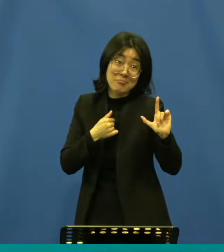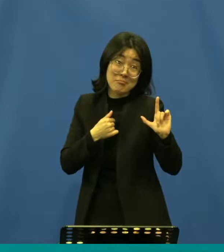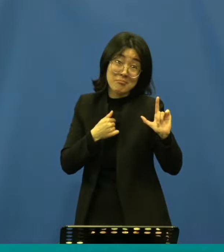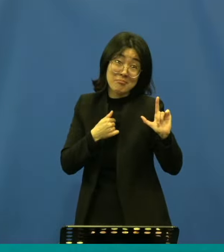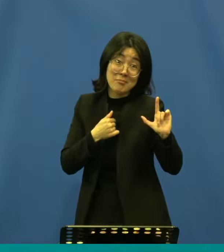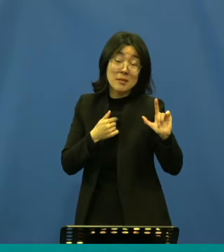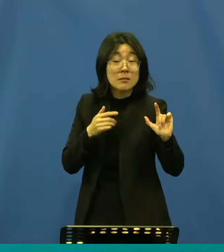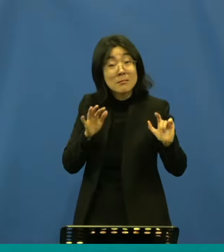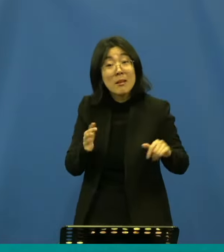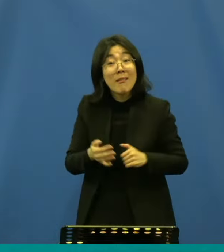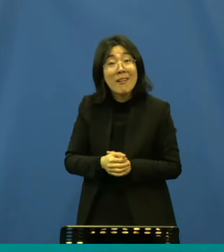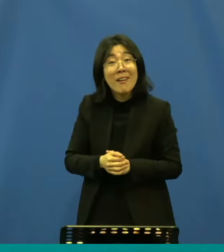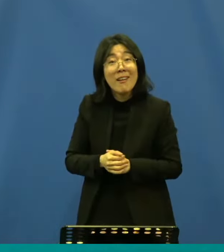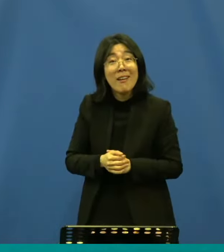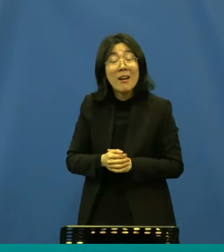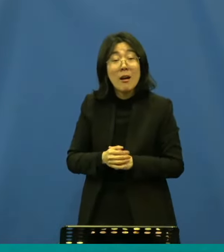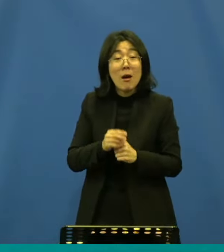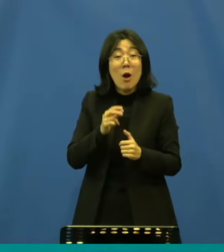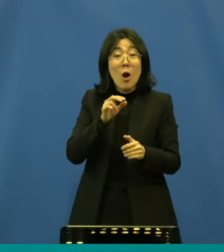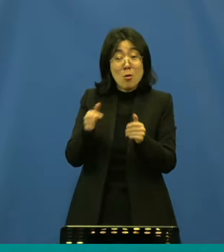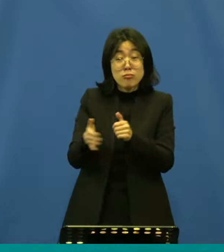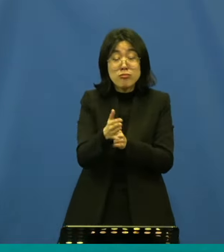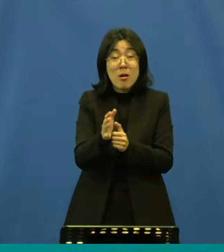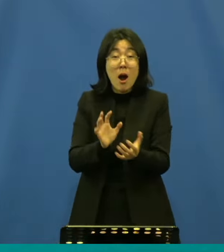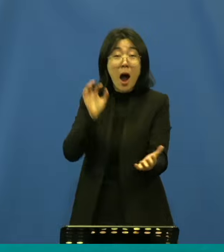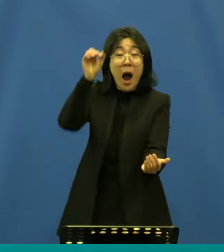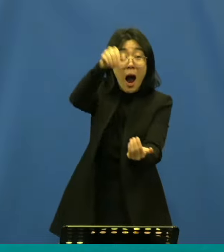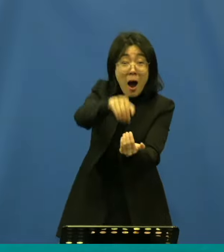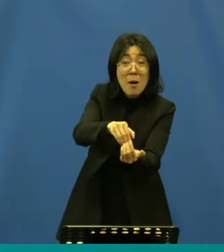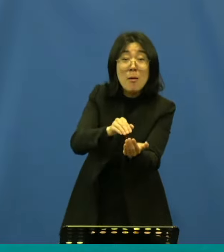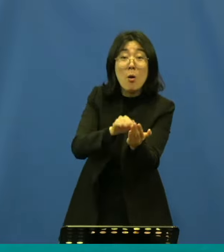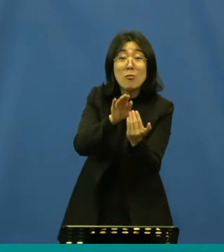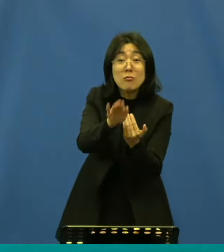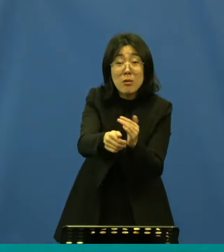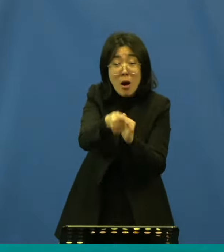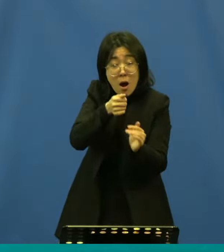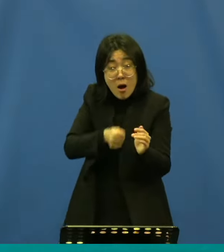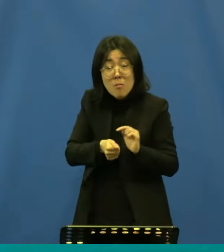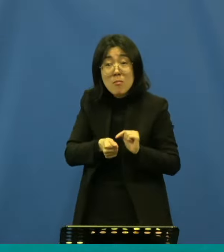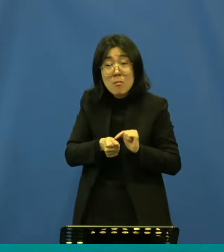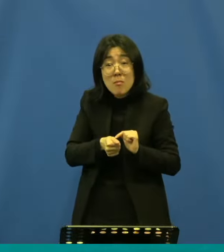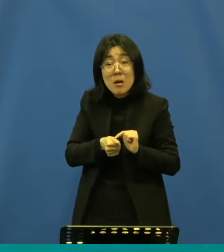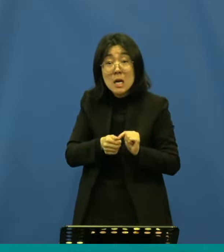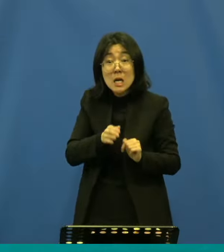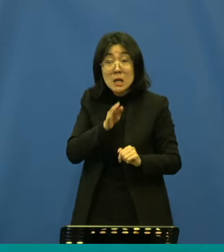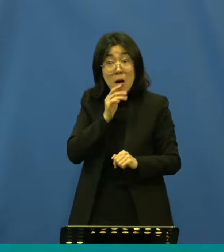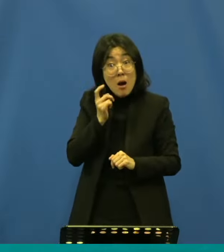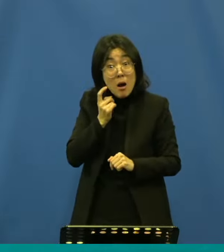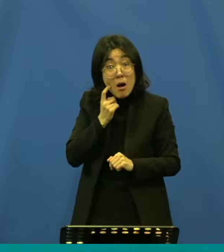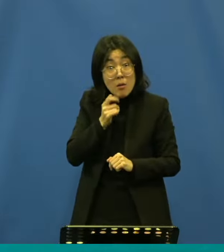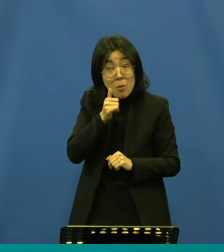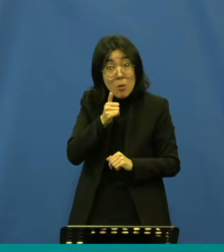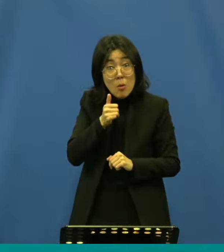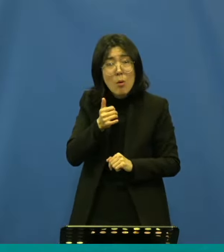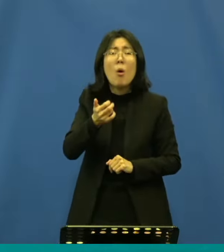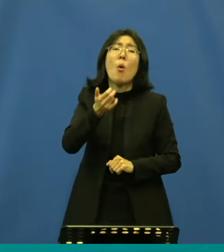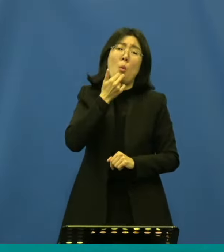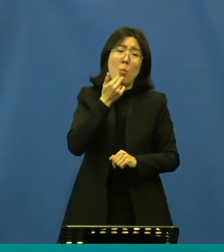아마도 요나는 물고기 뱃속에서의 그 회개는 결코 거짓된 회개는 아니었을 거예요.